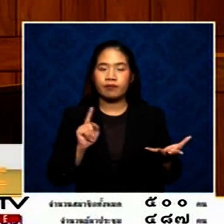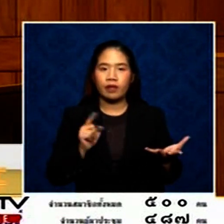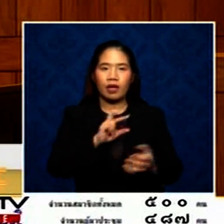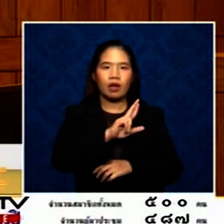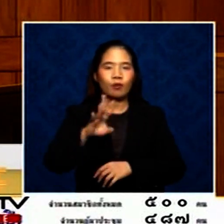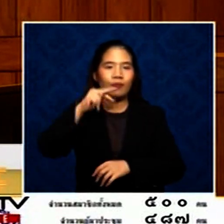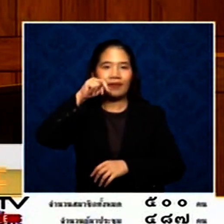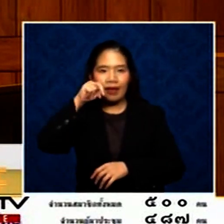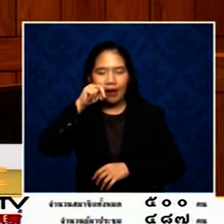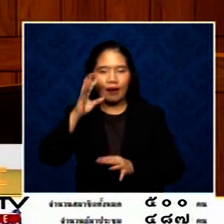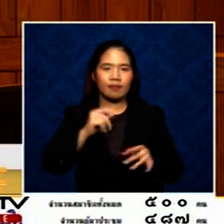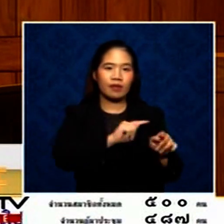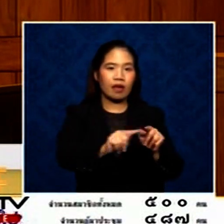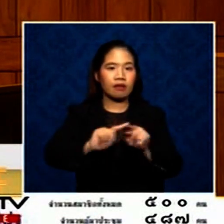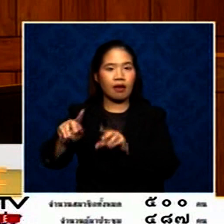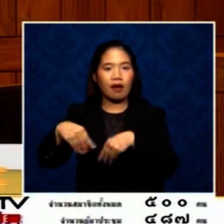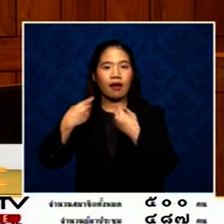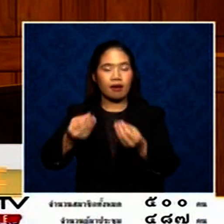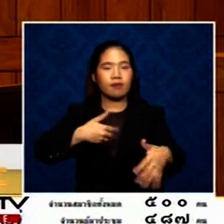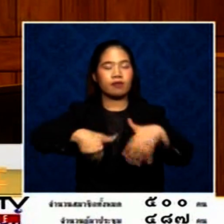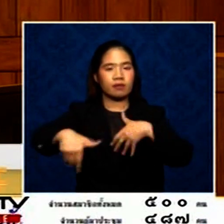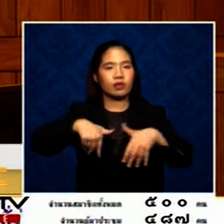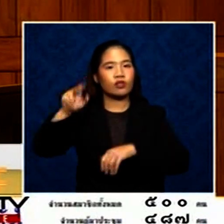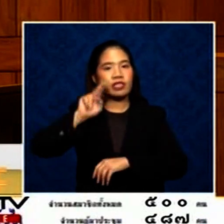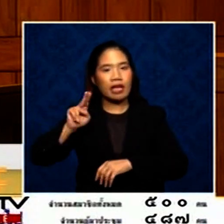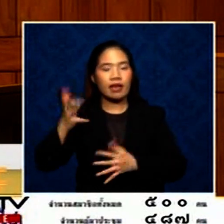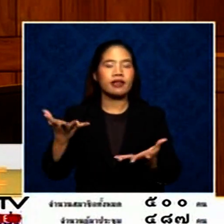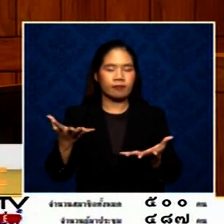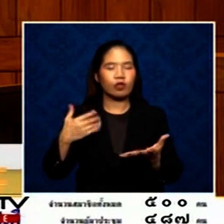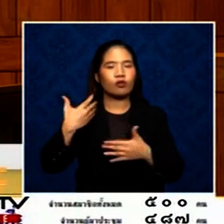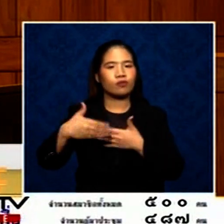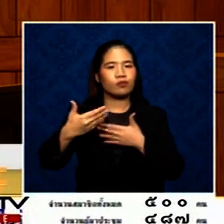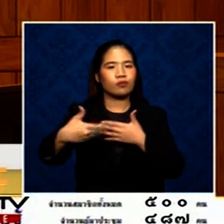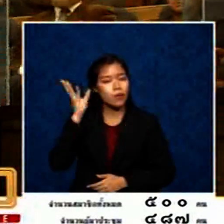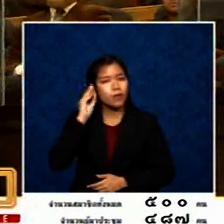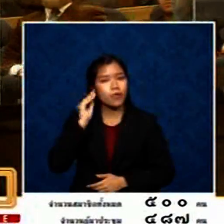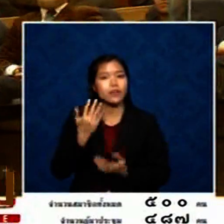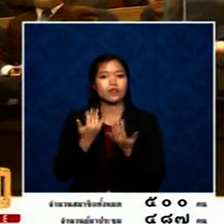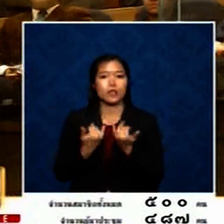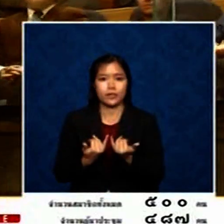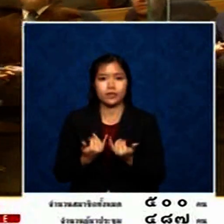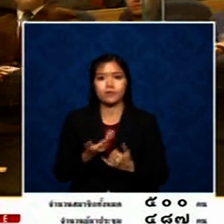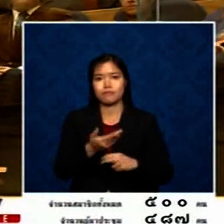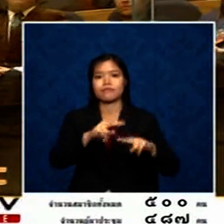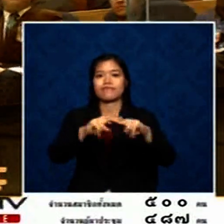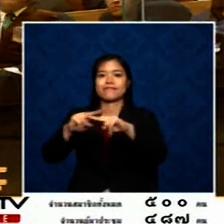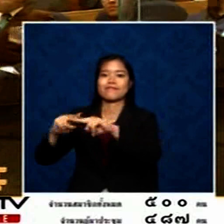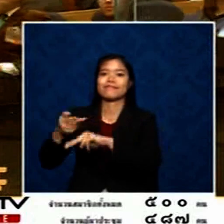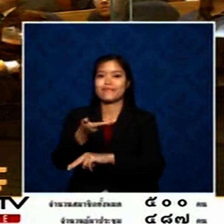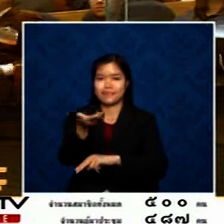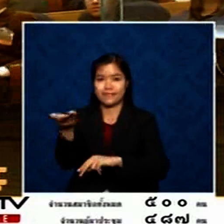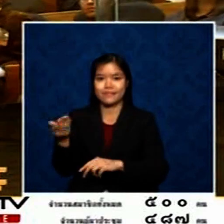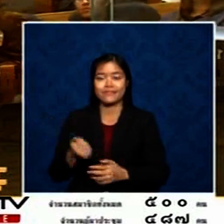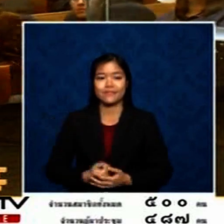ปีประชาชนก็จะตระหนักได้ว่าผู้ที่ใช้ไอโคนที่ครอบงำหน้ามืดตาโมจริงๆคือใคร